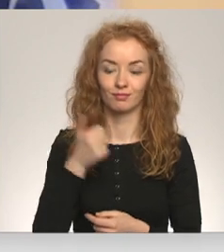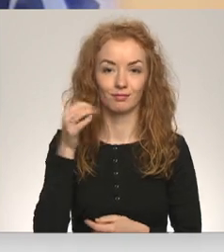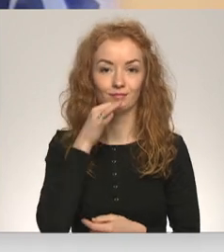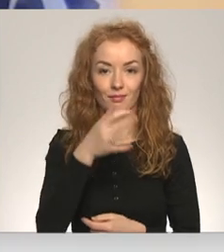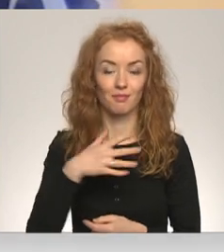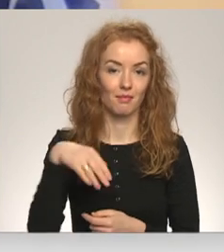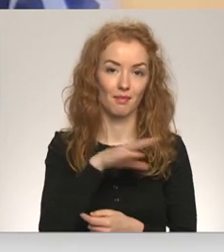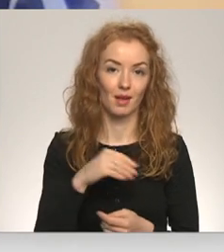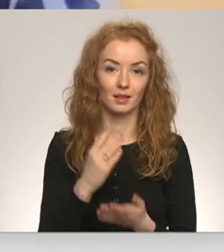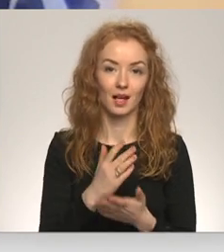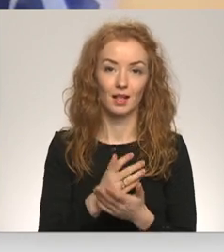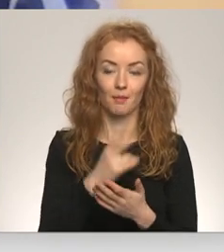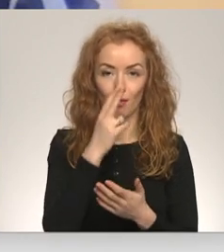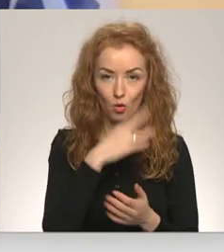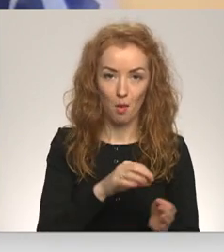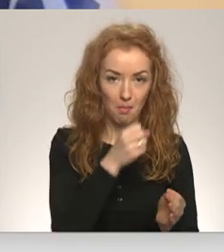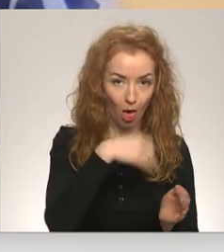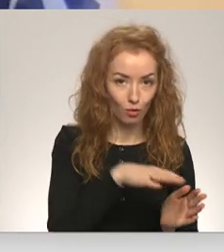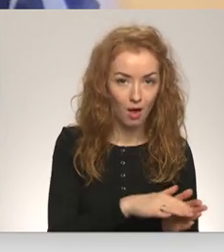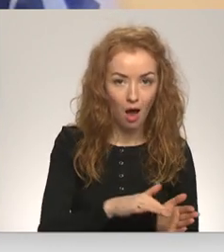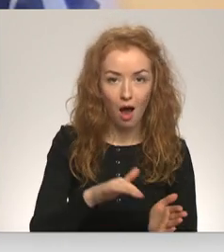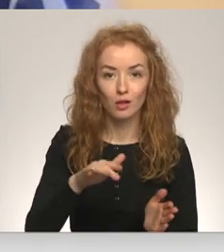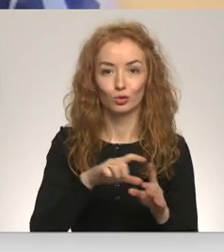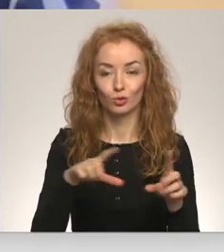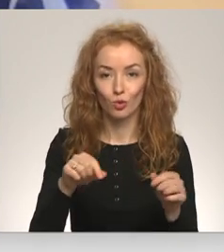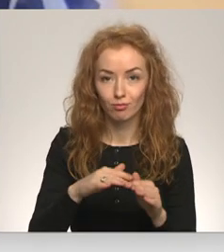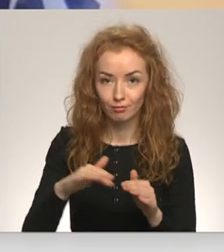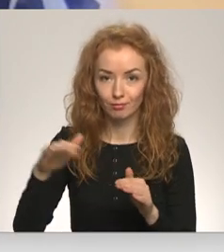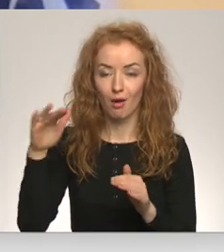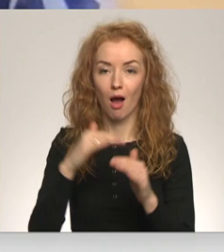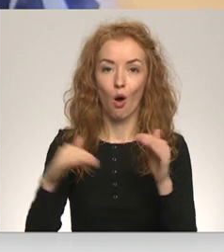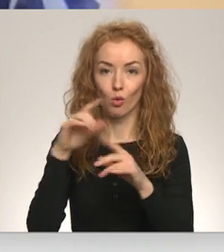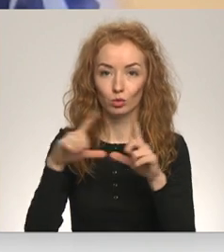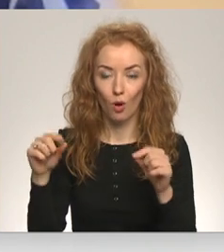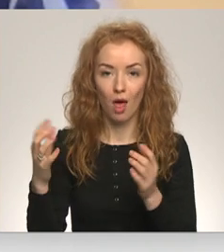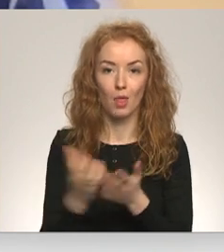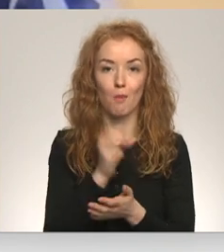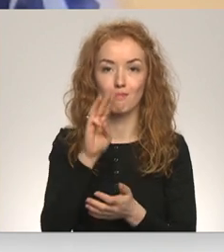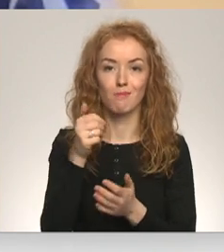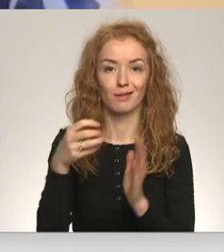esam izgājuši bērnu dārzu skolu, augstskolu, iegūšu maģistru.